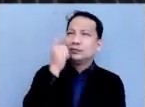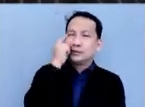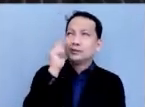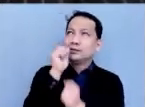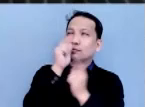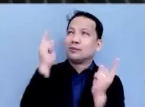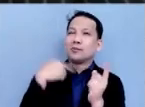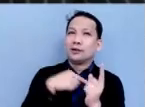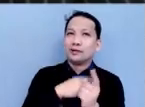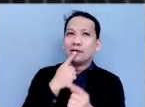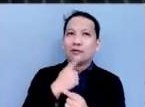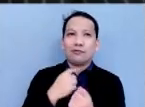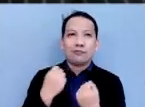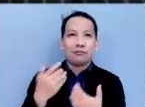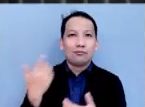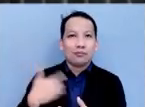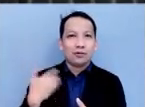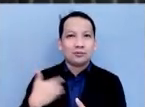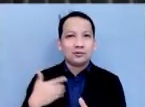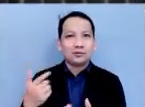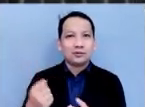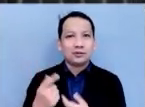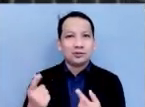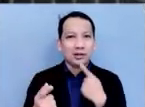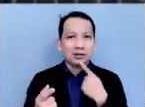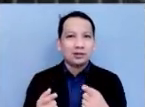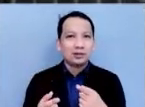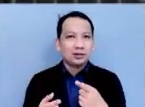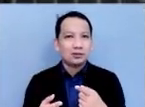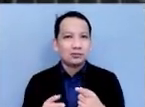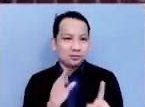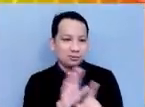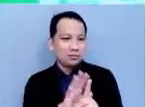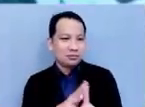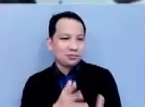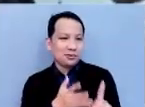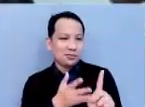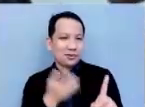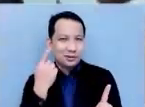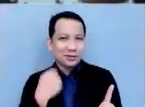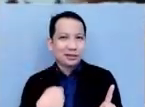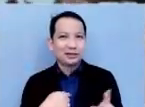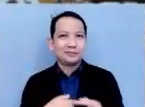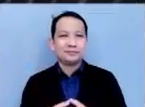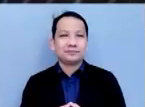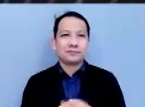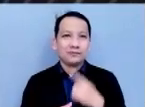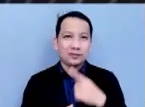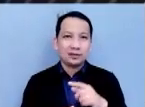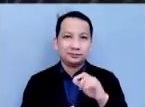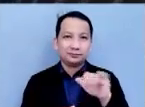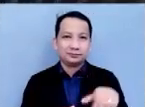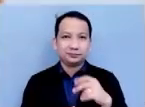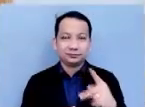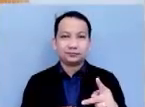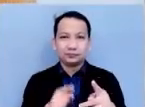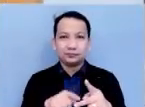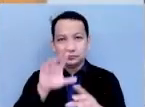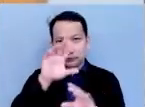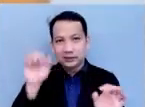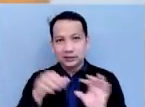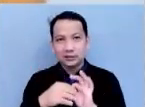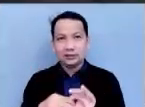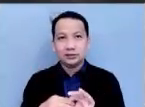makapaniwala. Tapos minsan naman ay nasasabi kong sikat na pala ako. Para kay Jake, nakaranas man siya ng